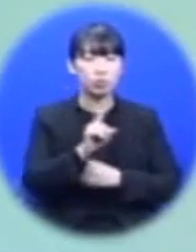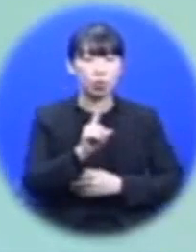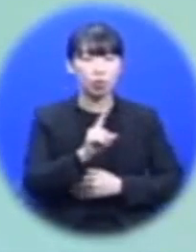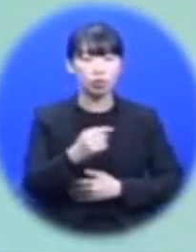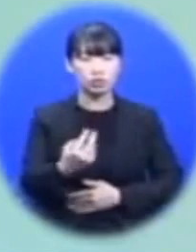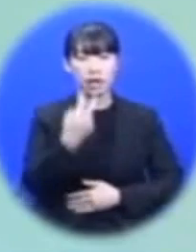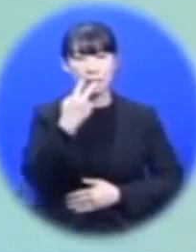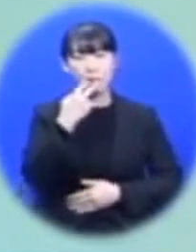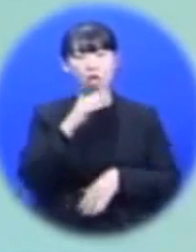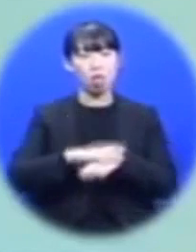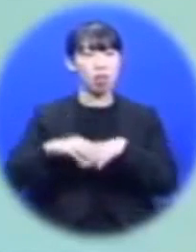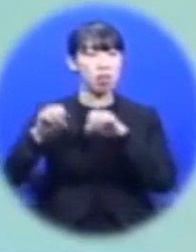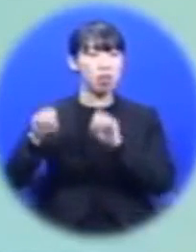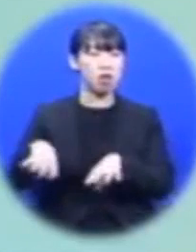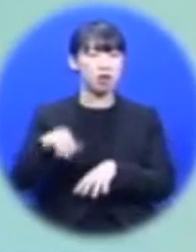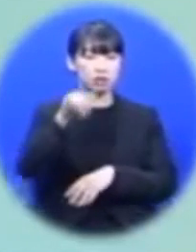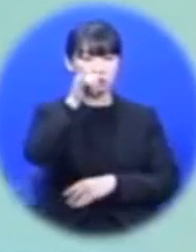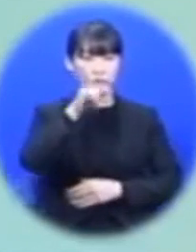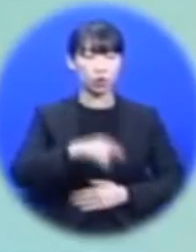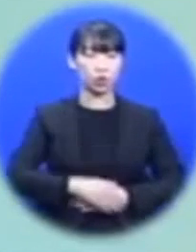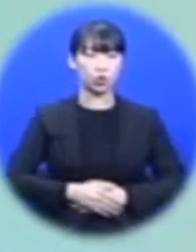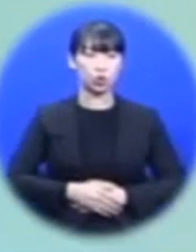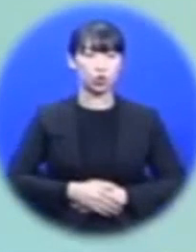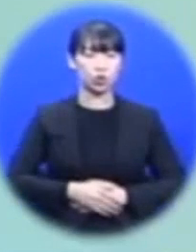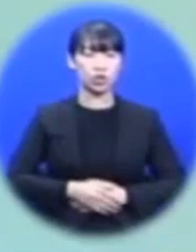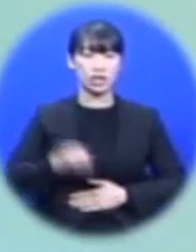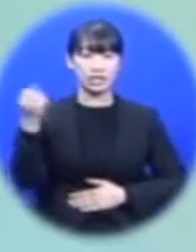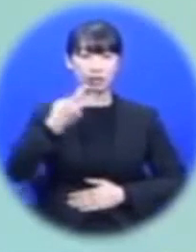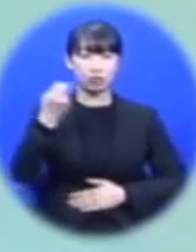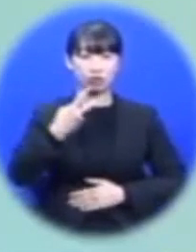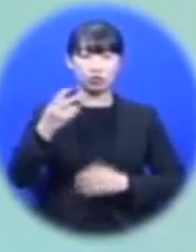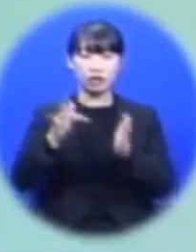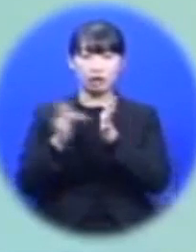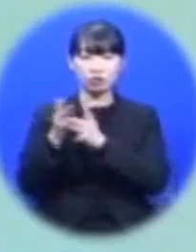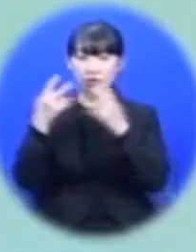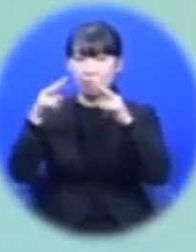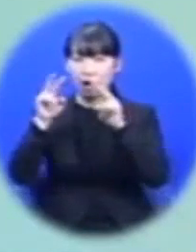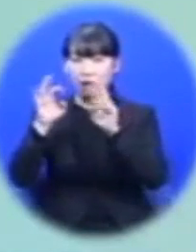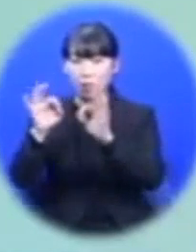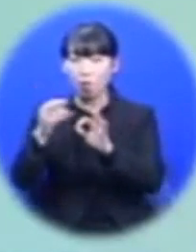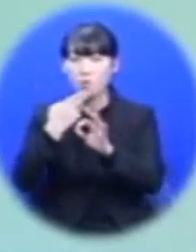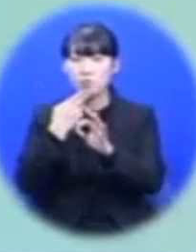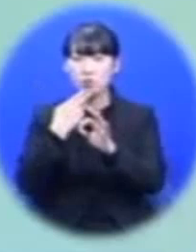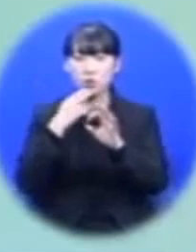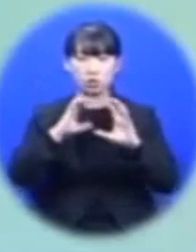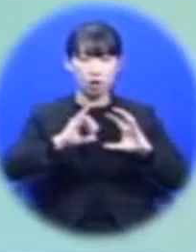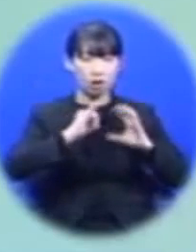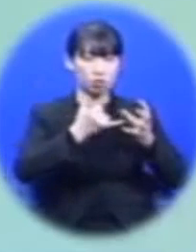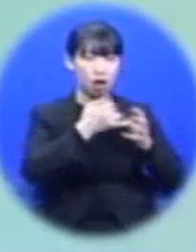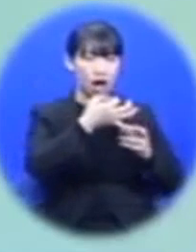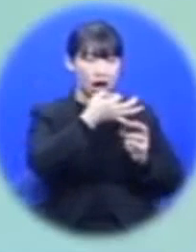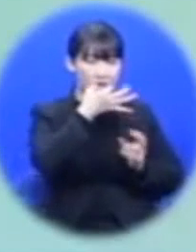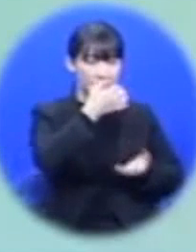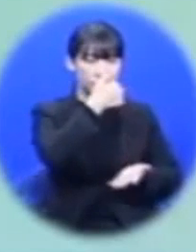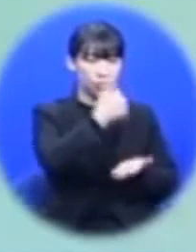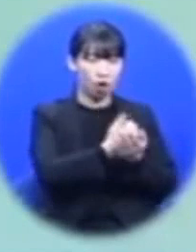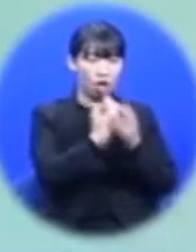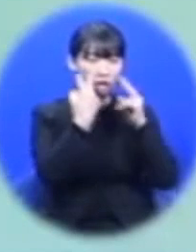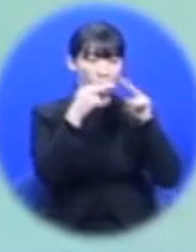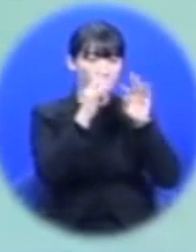여기니까 그리고 자꾸 세상을 바라보니까 이것저것 내 마음속에 자꾸 들어와요 예수님